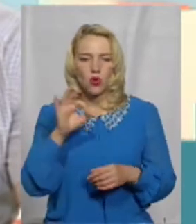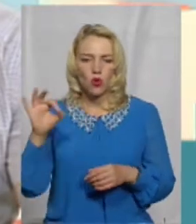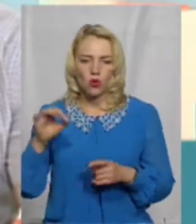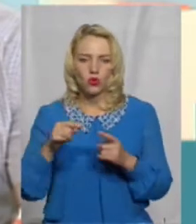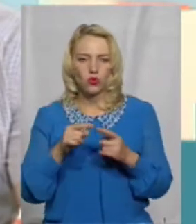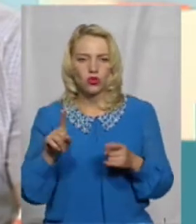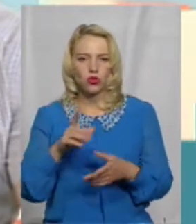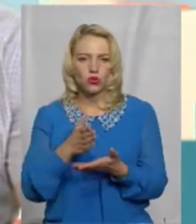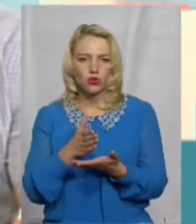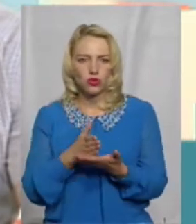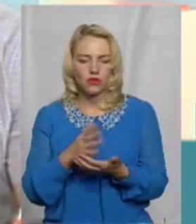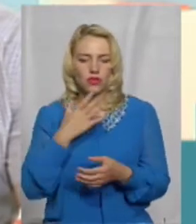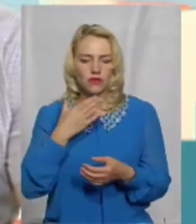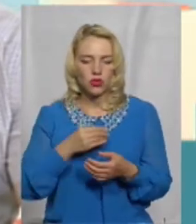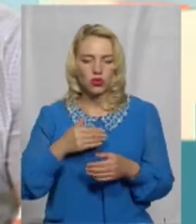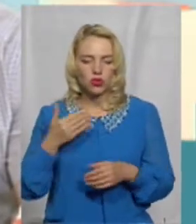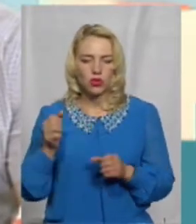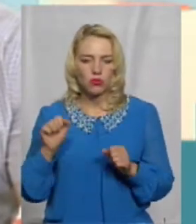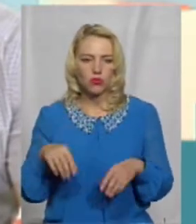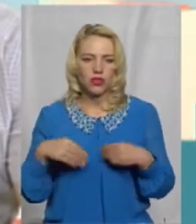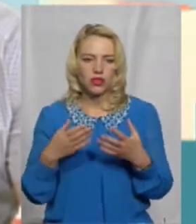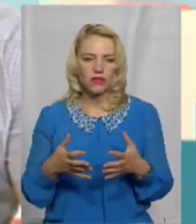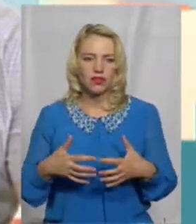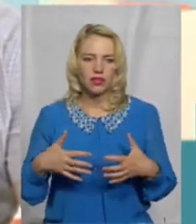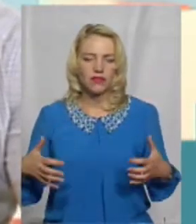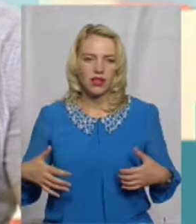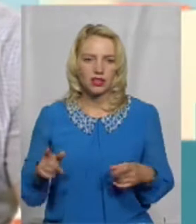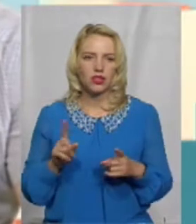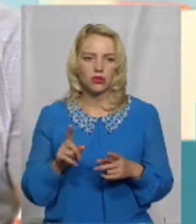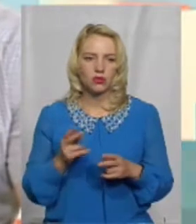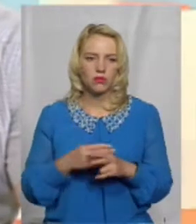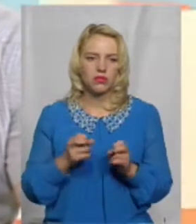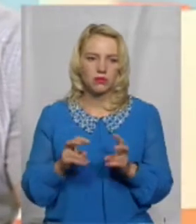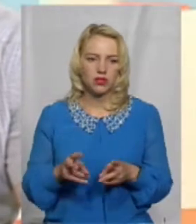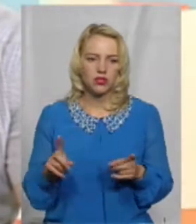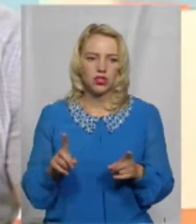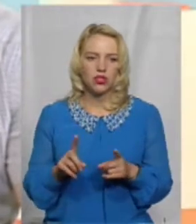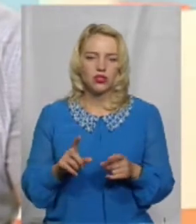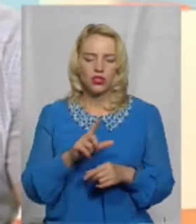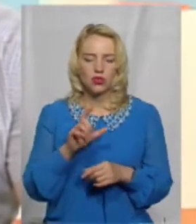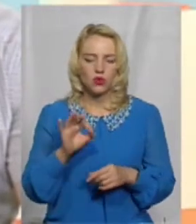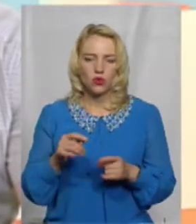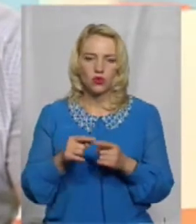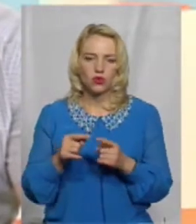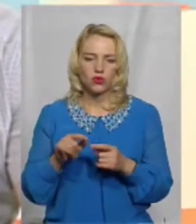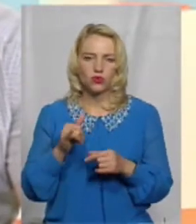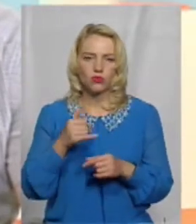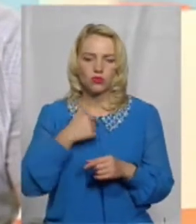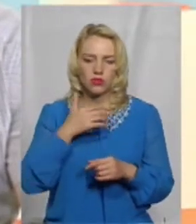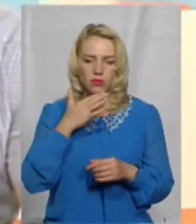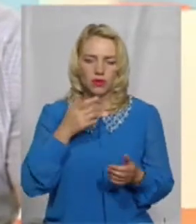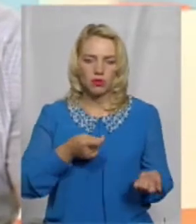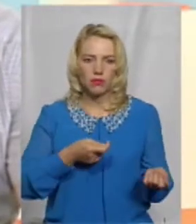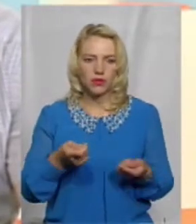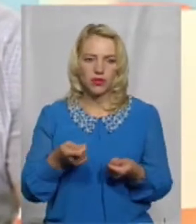так само по можливості надавати тваринки, які безпечні, щоб для зоокуточку, бо нас дуже багато